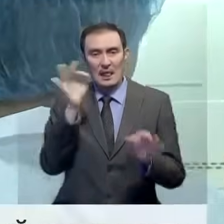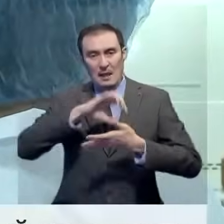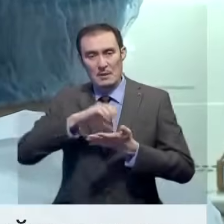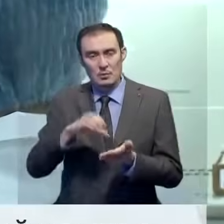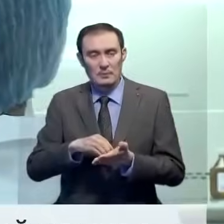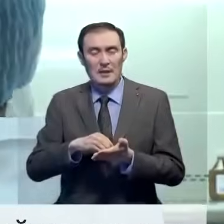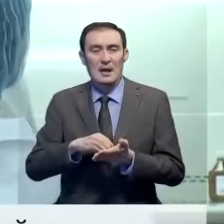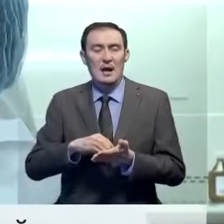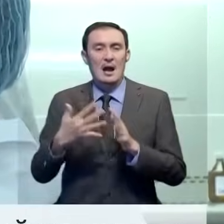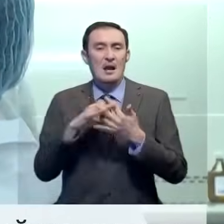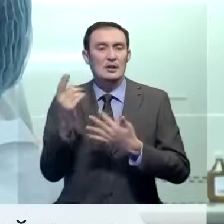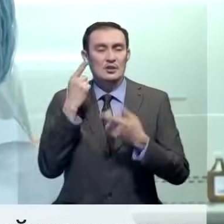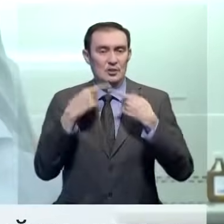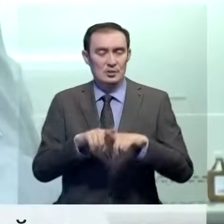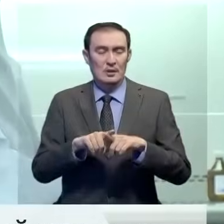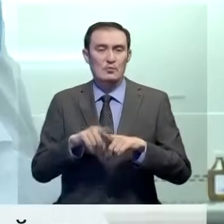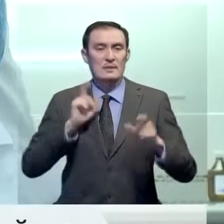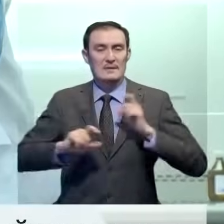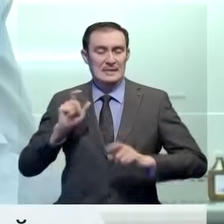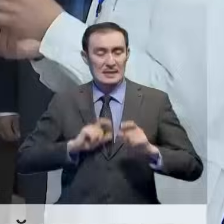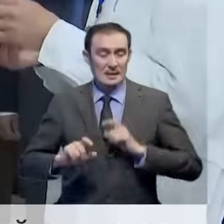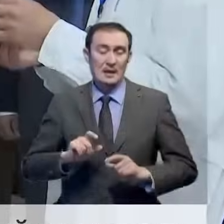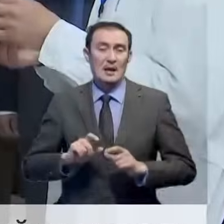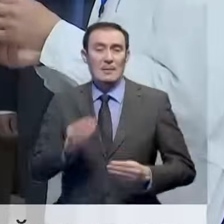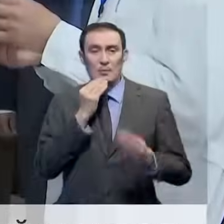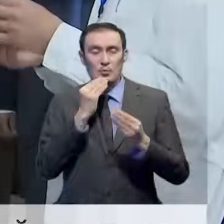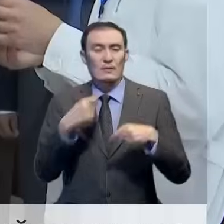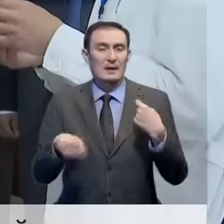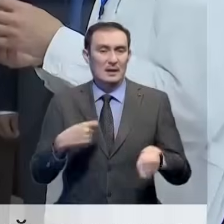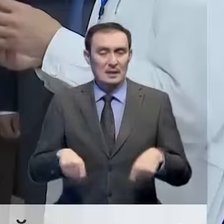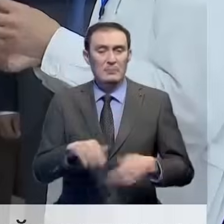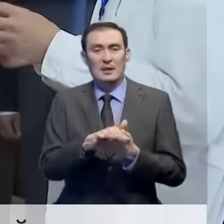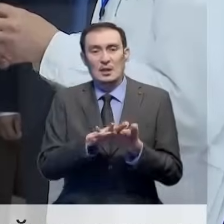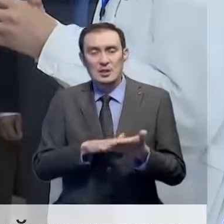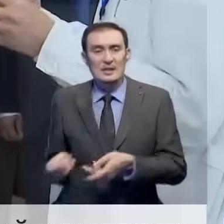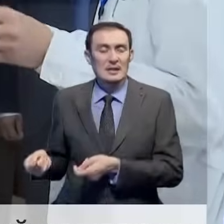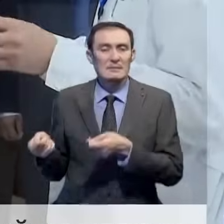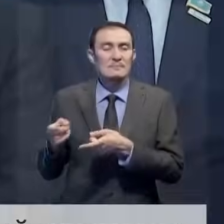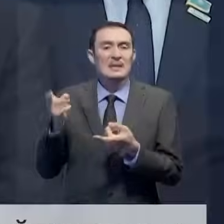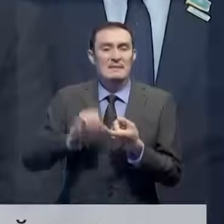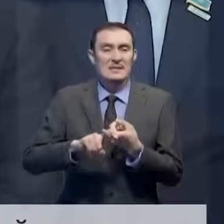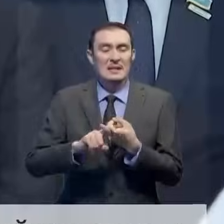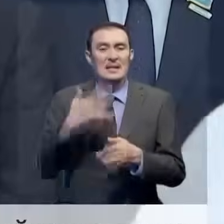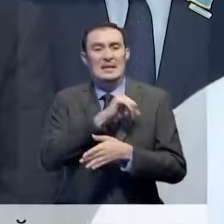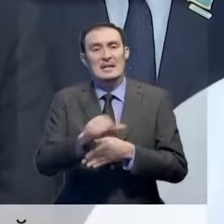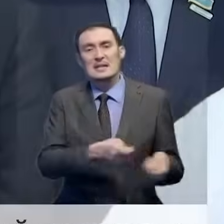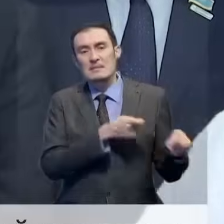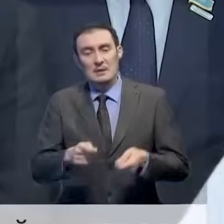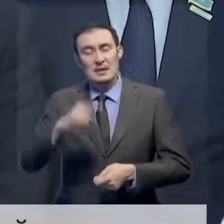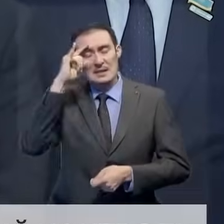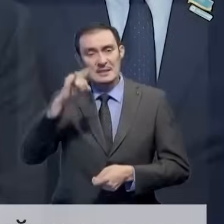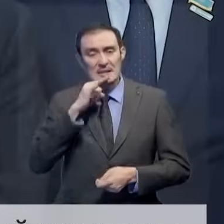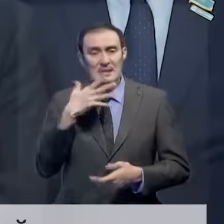лаборатории при Агротехническом университете имени Сейфуллина. Продуктовый рынок страны продолжает зависеть от импорта. В то же время